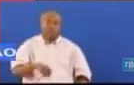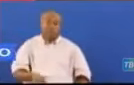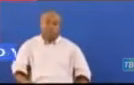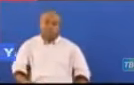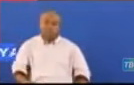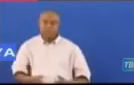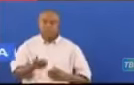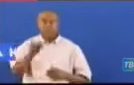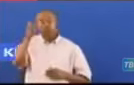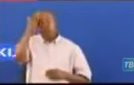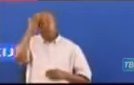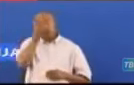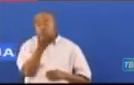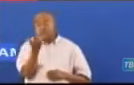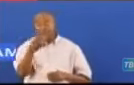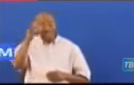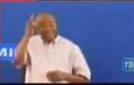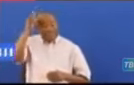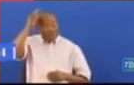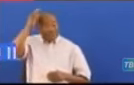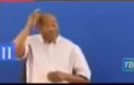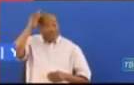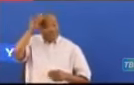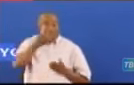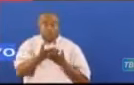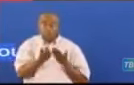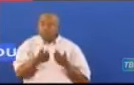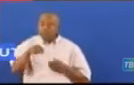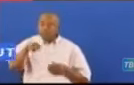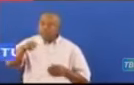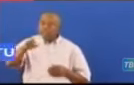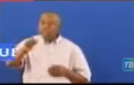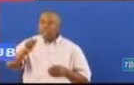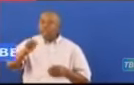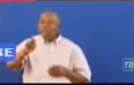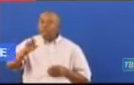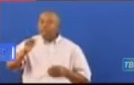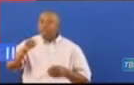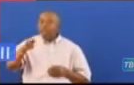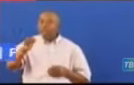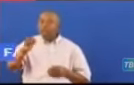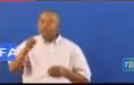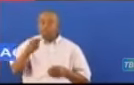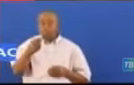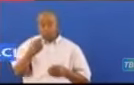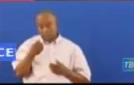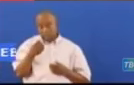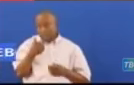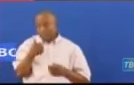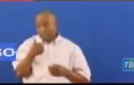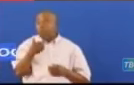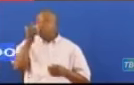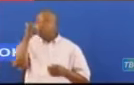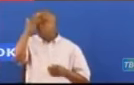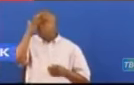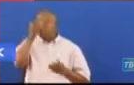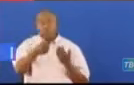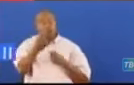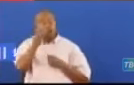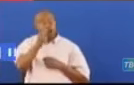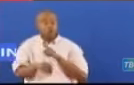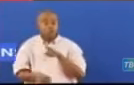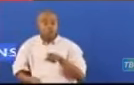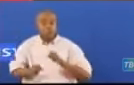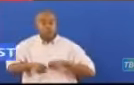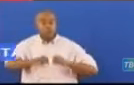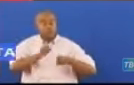Mungu anajua idadi ya nywele, kwa nini Mariamu hajasema kwamba Herode anatuita kwenda kuhesabiwa, Mungu anajua idadi ya nywele, wagomee